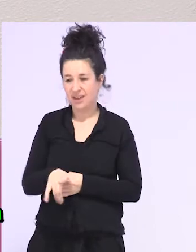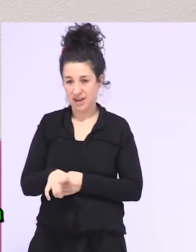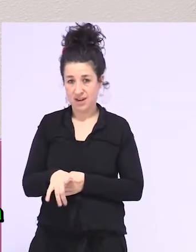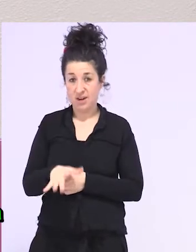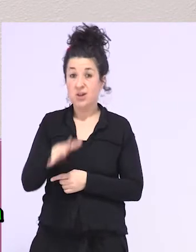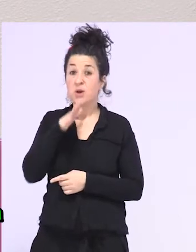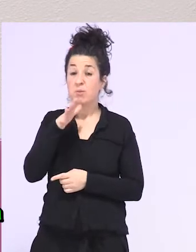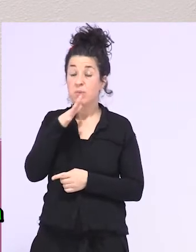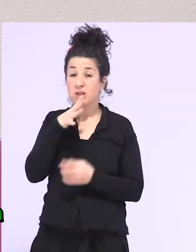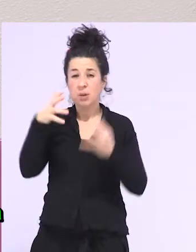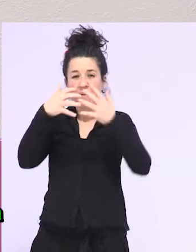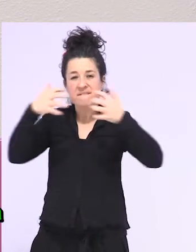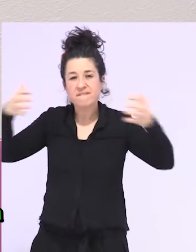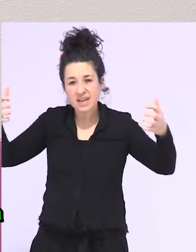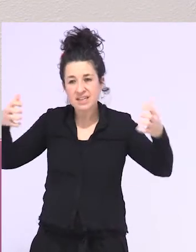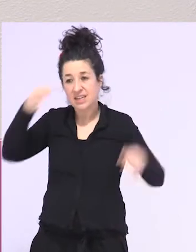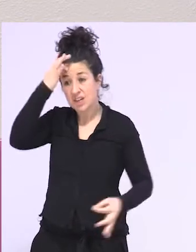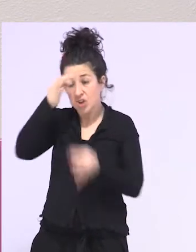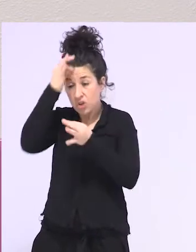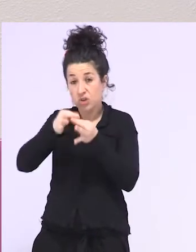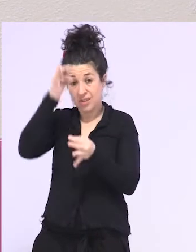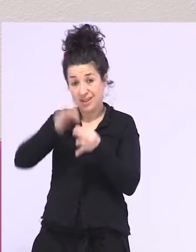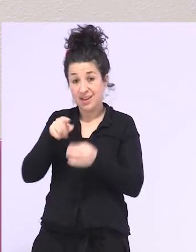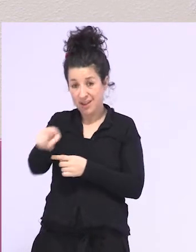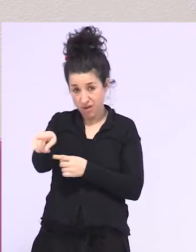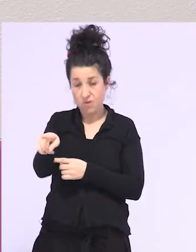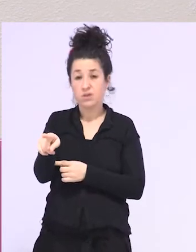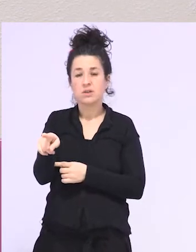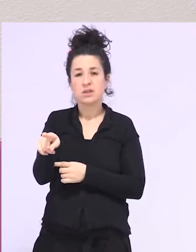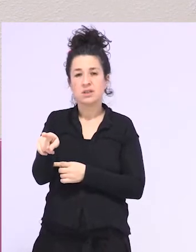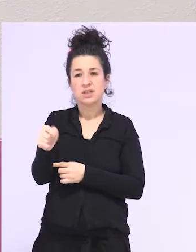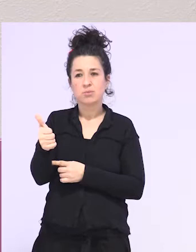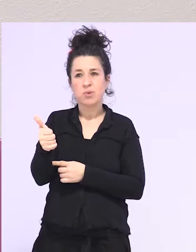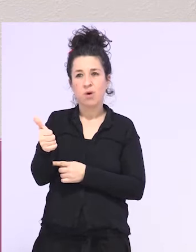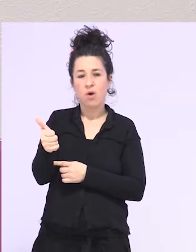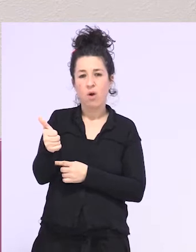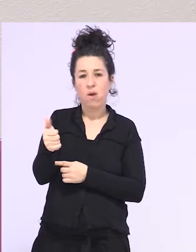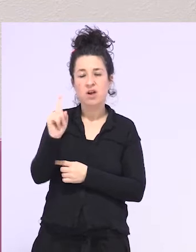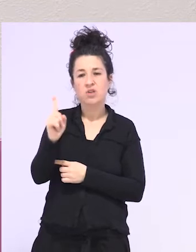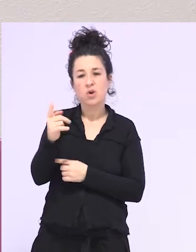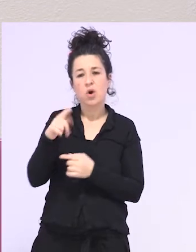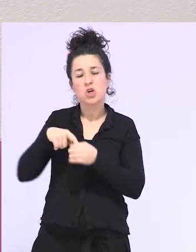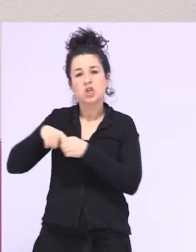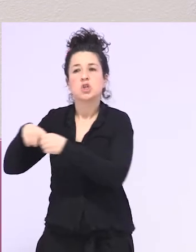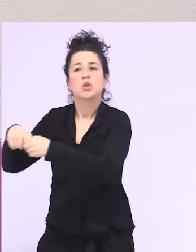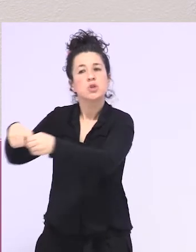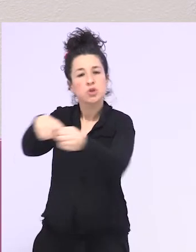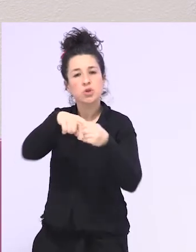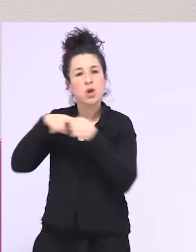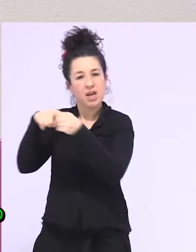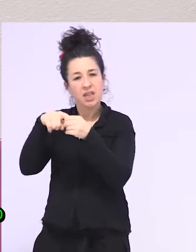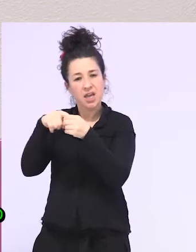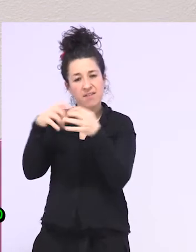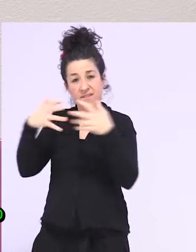sinisten dizut leloa da horren zentrala. Ez da bakarrikan nolabait elkartasuna adierazteko lelo